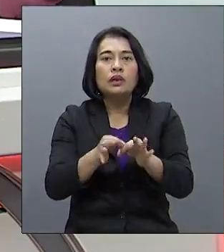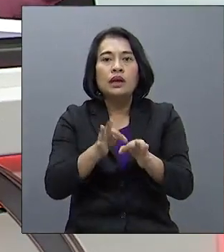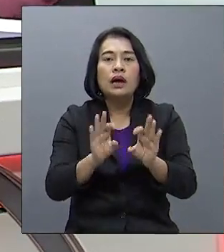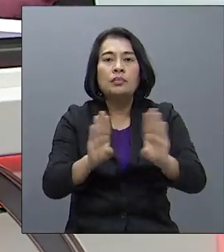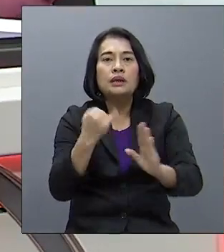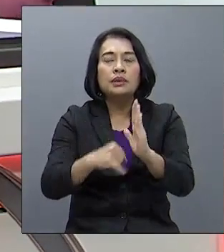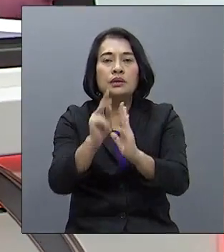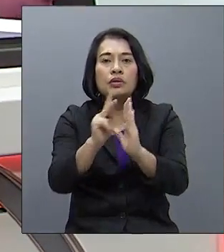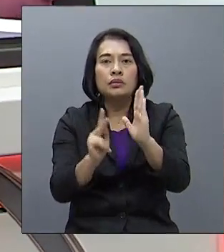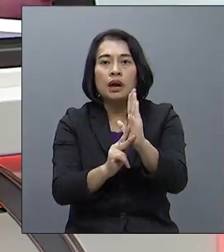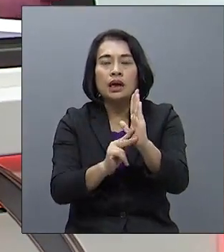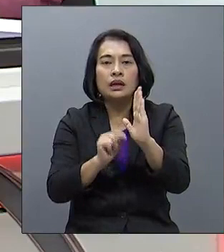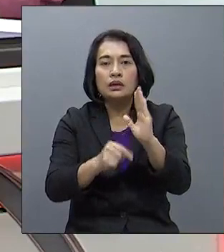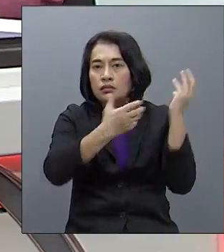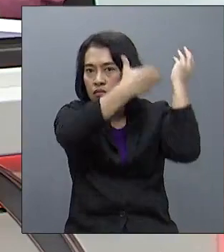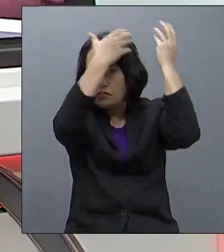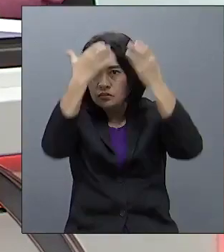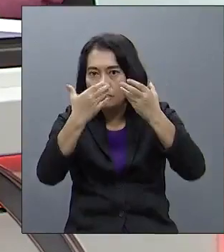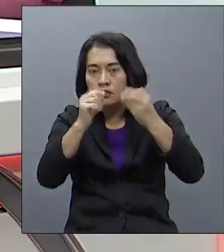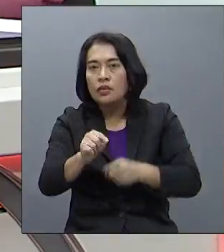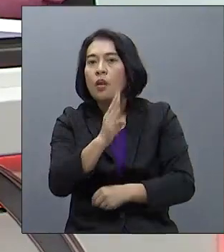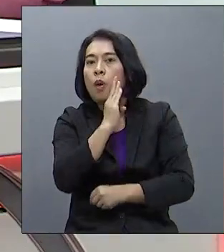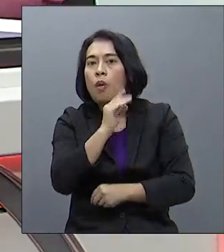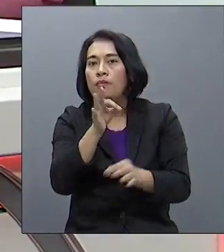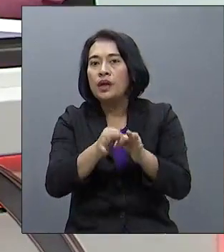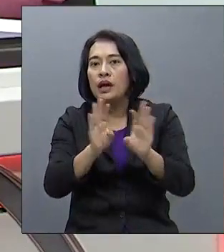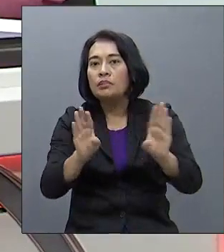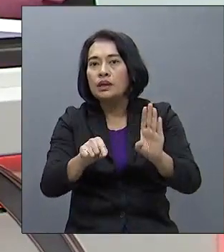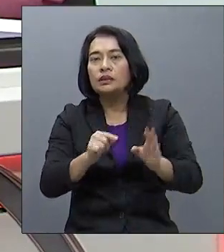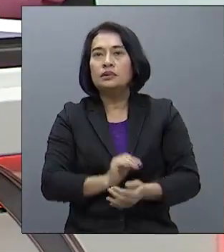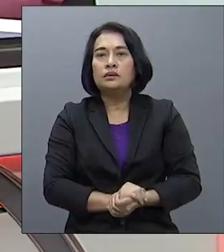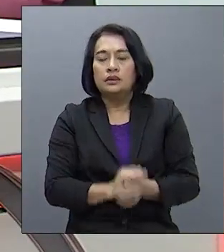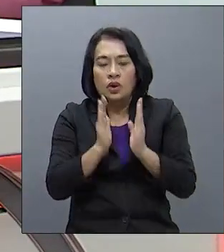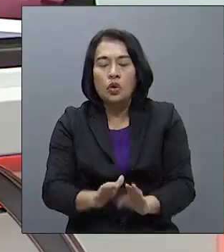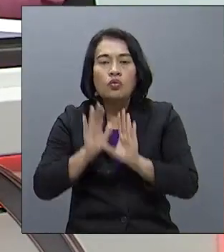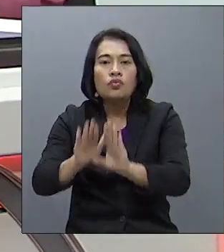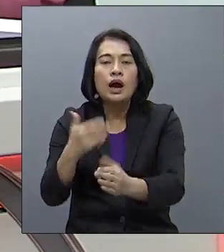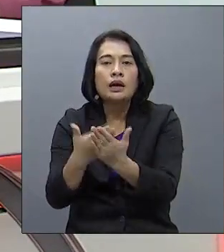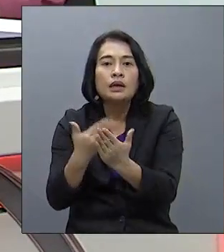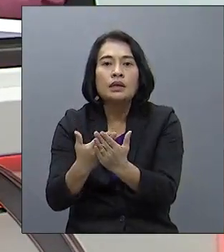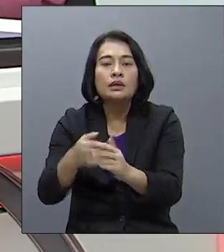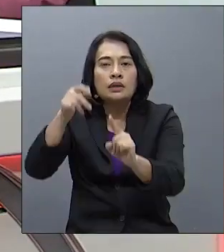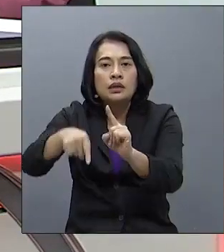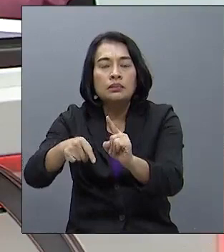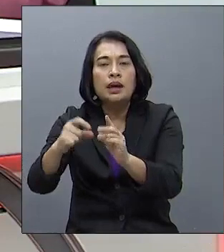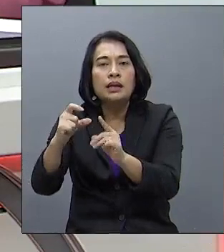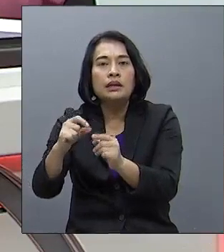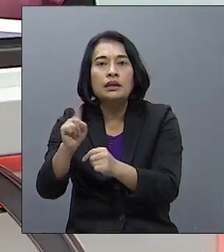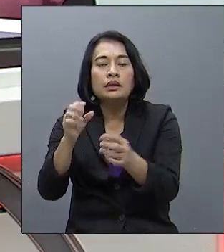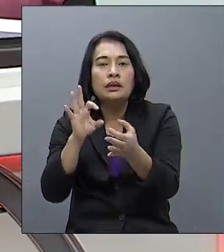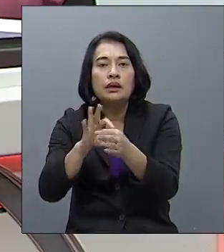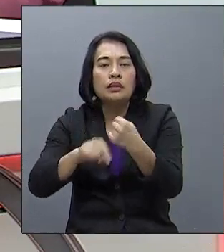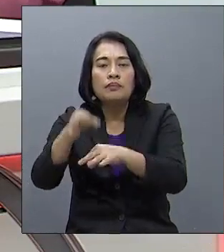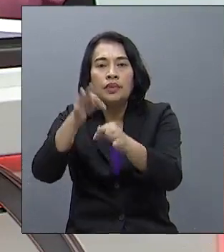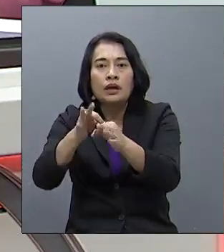ธนาคารกสิกรไทยที่นครพนมค่ะไปตรวจสอบบัญชีเงินฝากกว่า 1,000 บัญชีที่ต้องสงสัยว่าอาจจะเกี่ยวข้องกับบัญชีม้